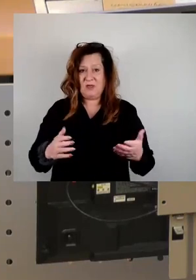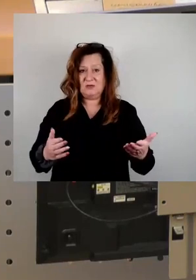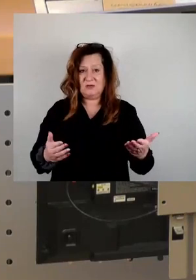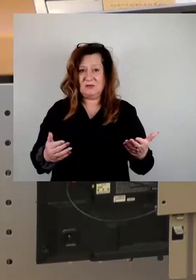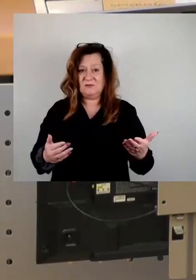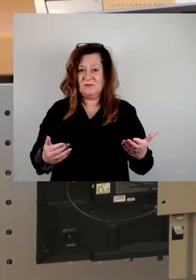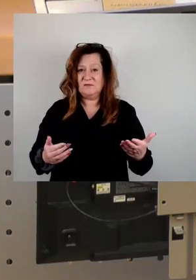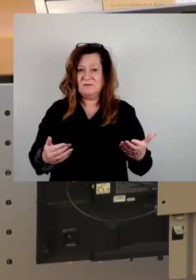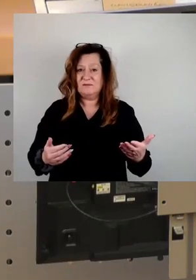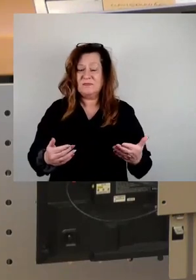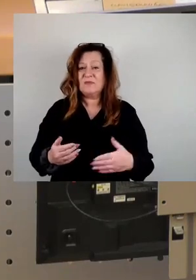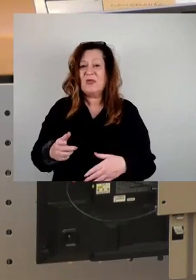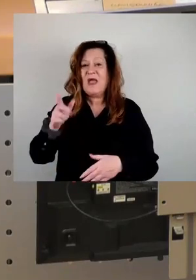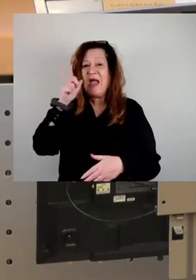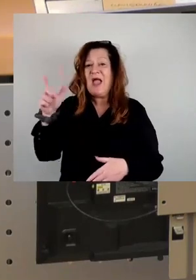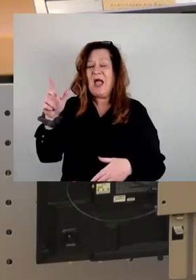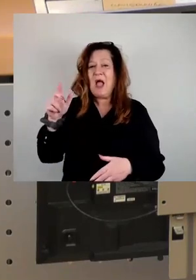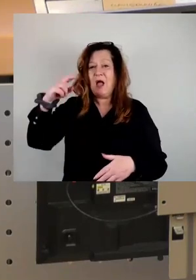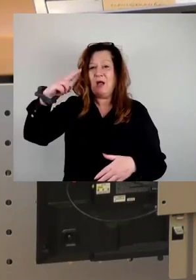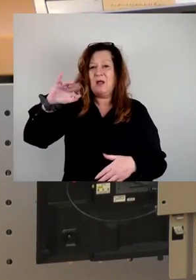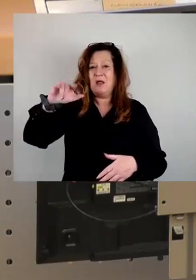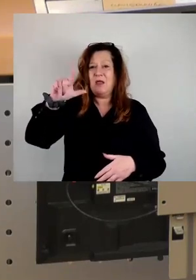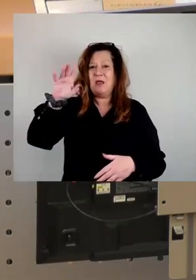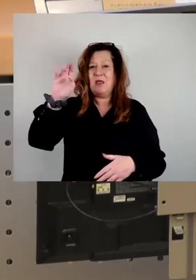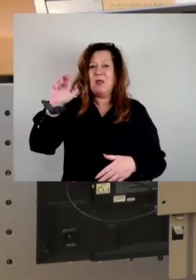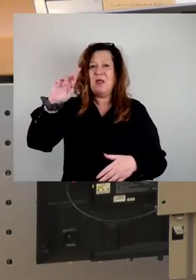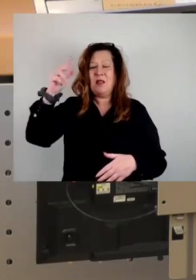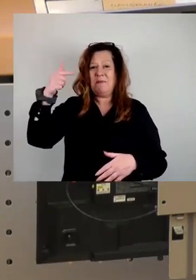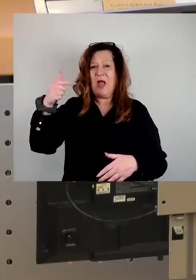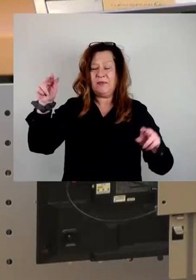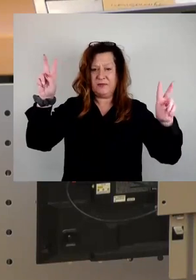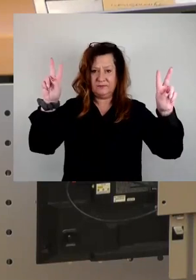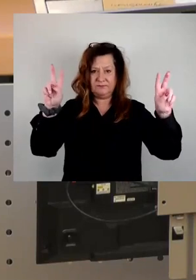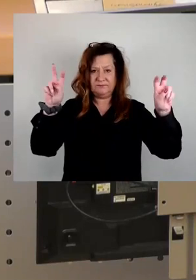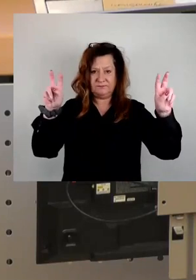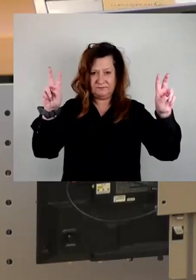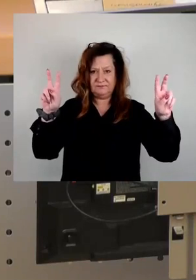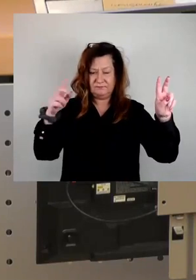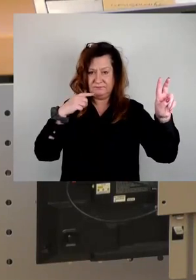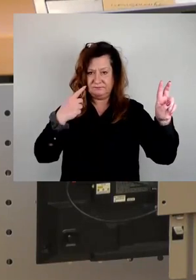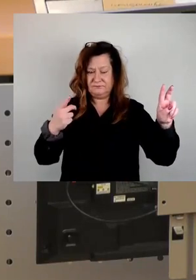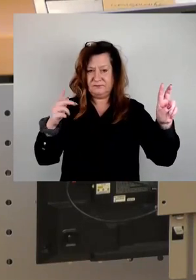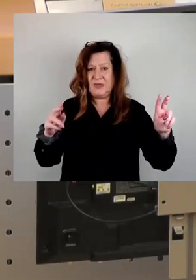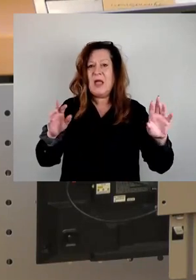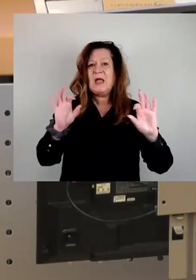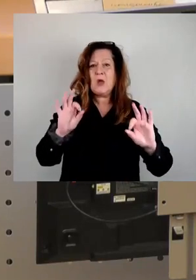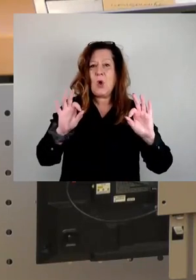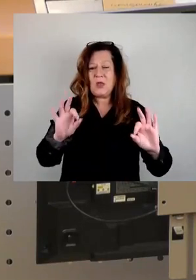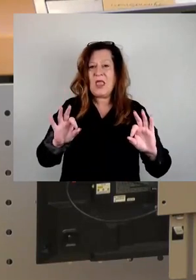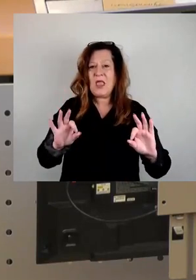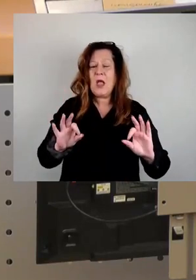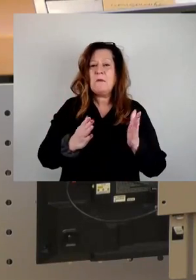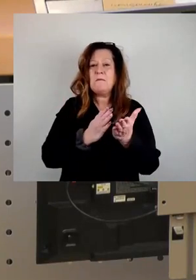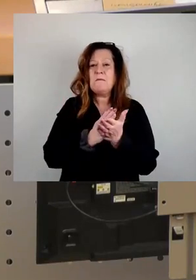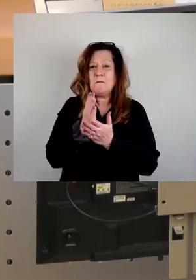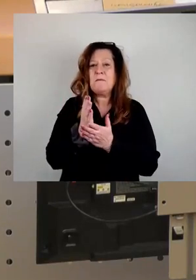zitieren, was Herr Hilbert am Dienstag zu uns in der Fraktion gesagt hat, nämlich die konkrete Planung der tatsächlichen Umsetzung, die erfolgt